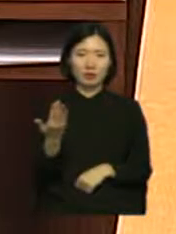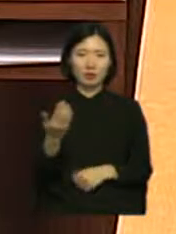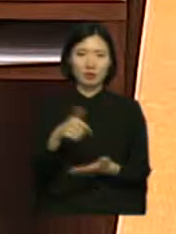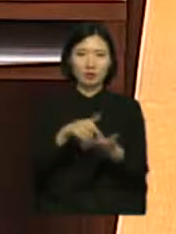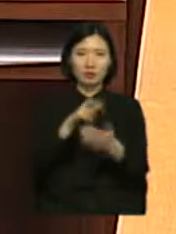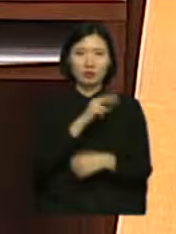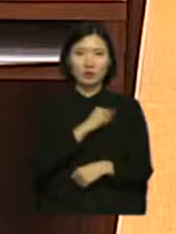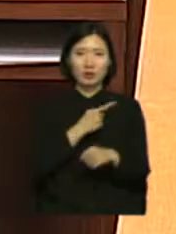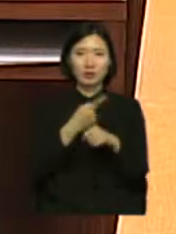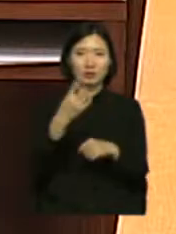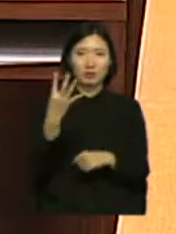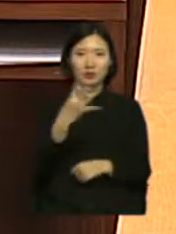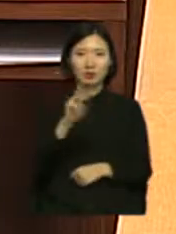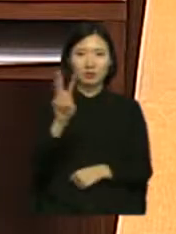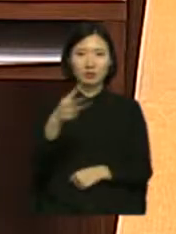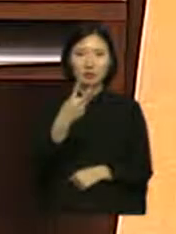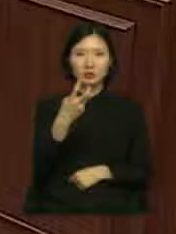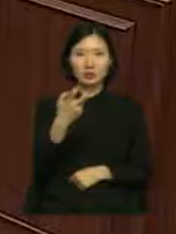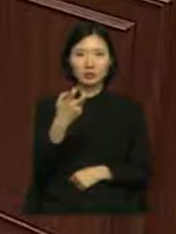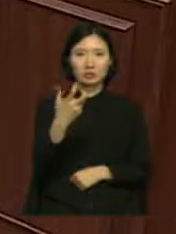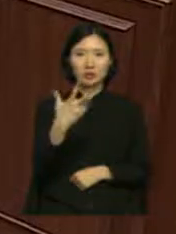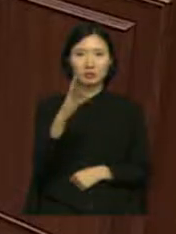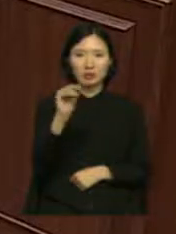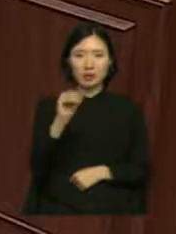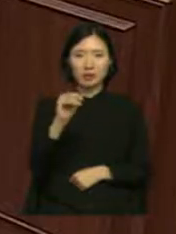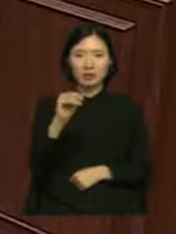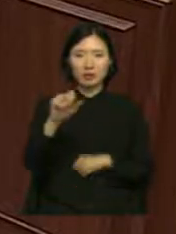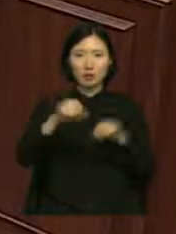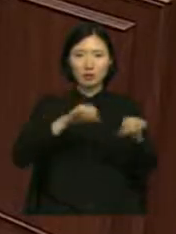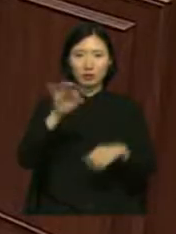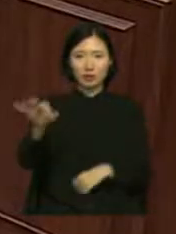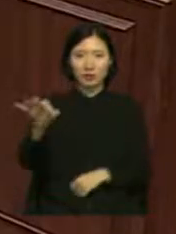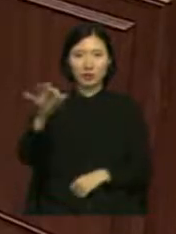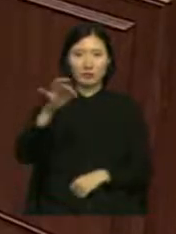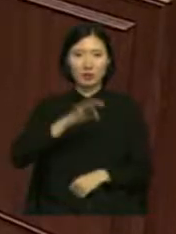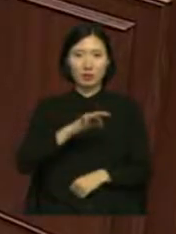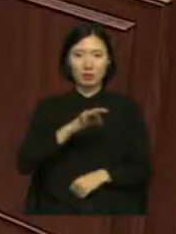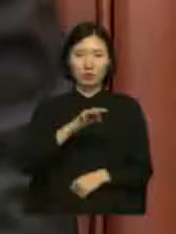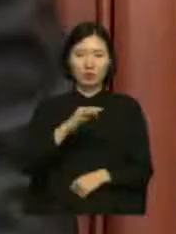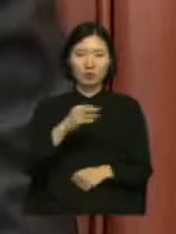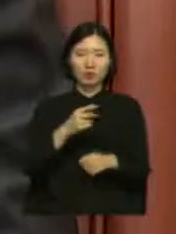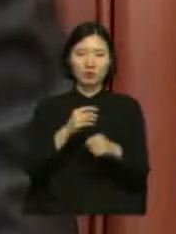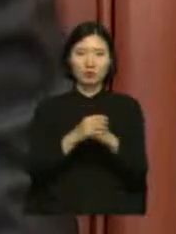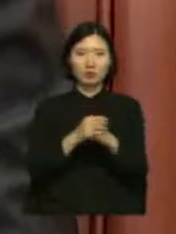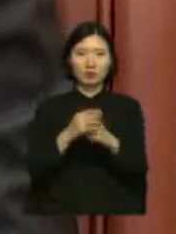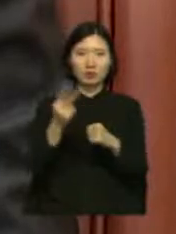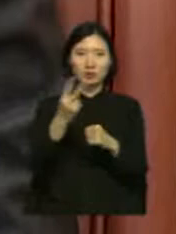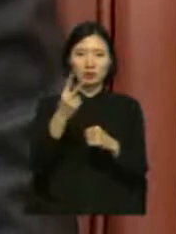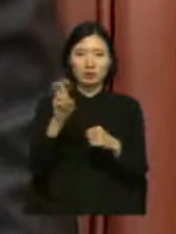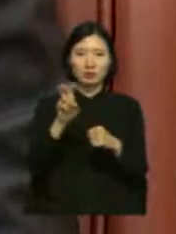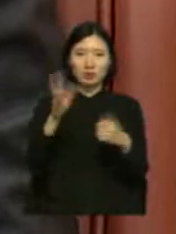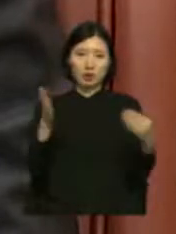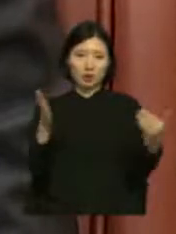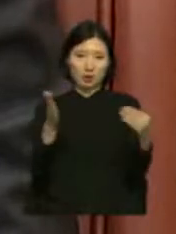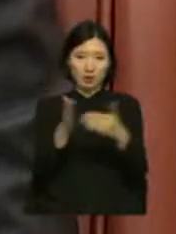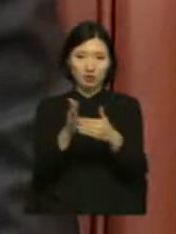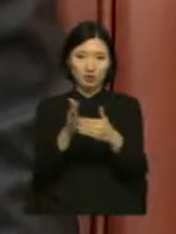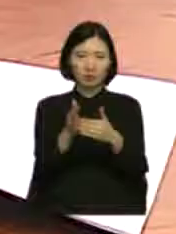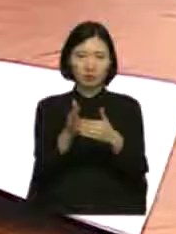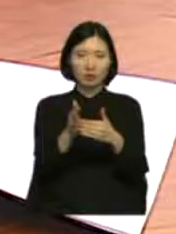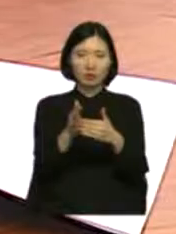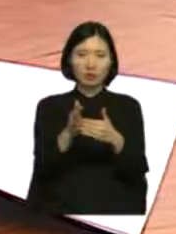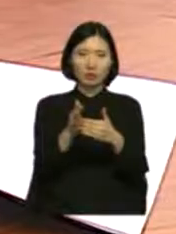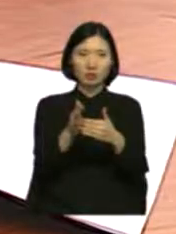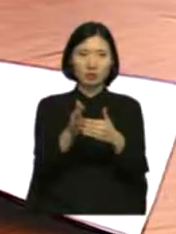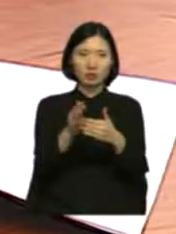의원들은 내년엔 4,377만 원의 의정비를 받고 이듬해인 2020년부터 2022년까지는 해당